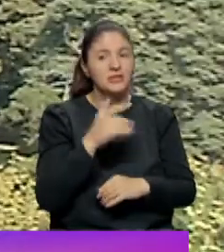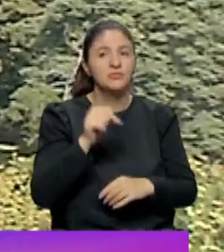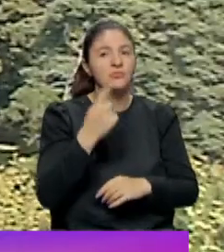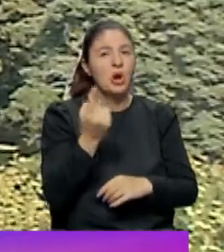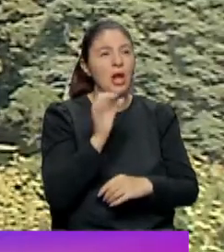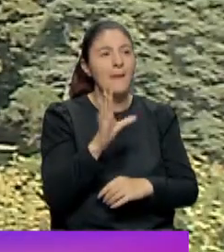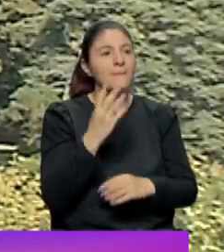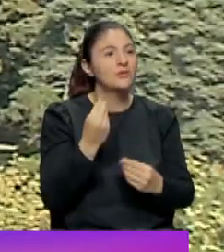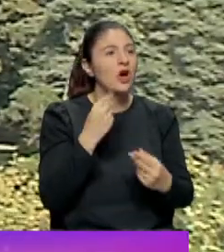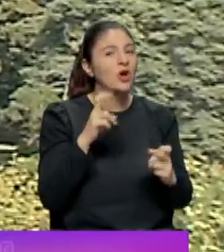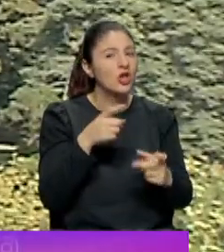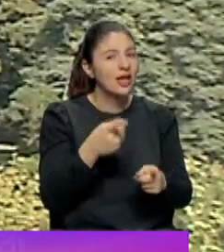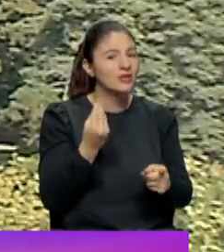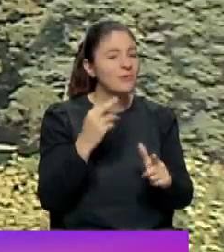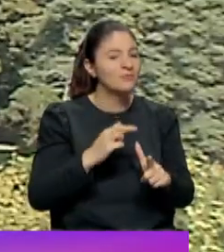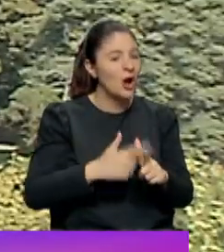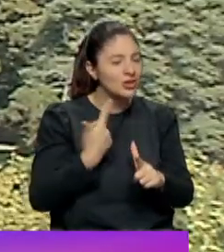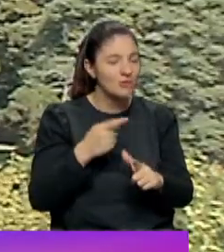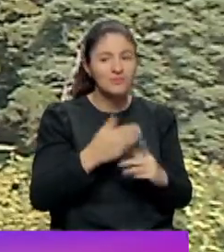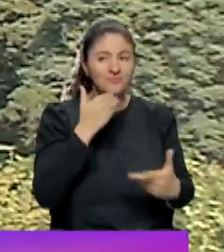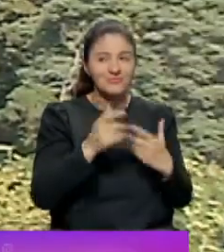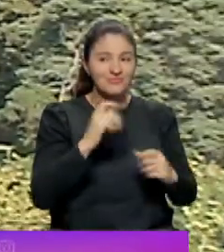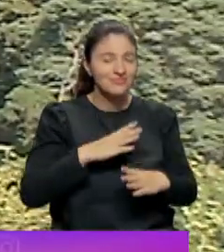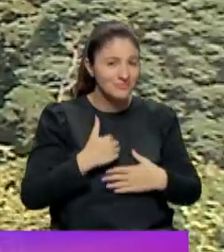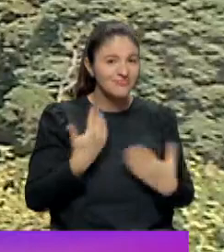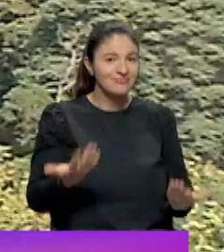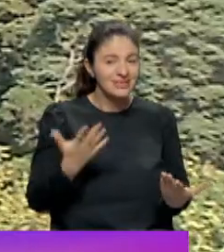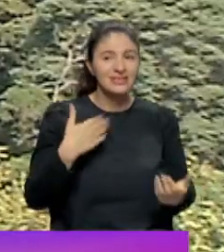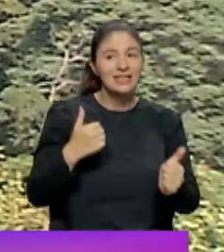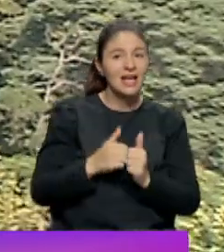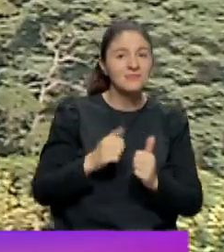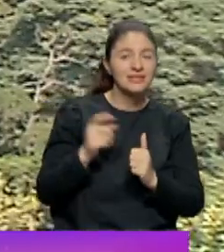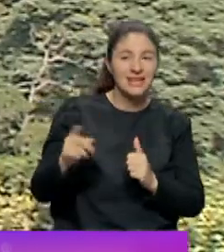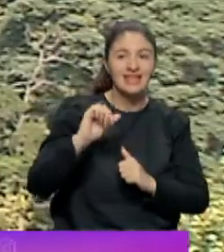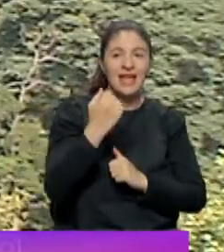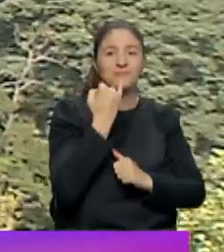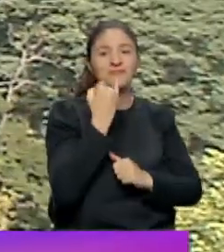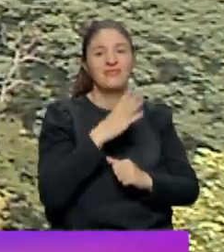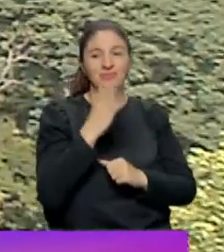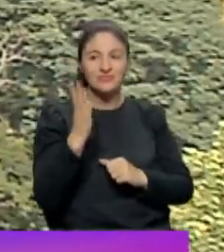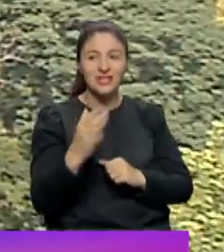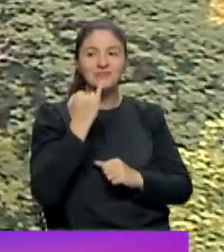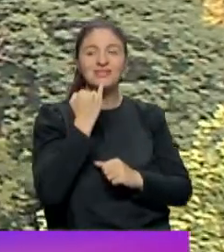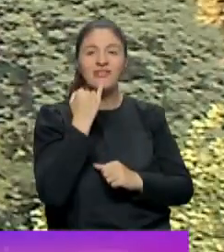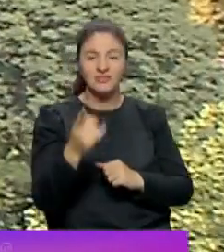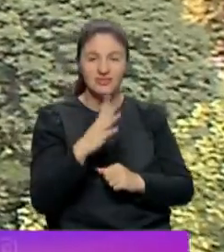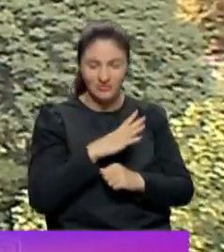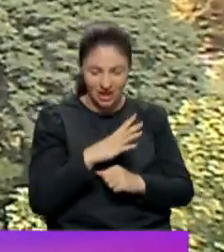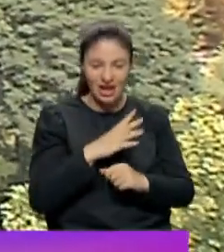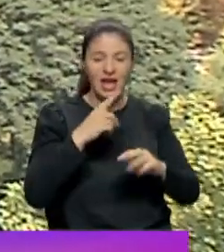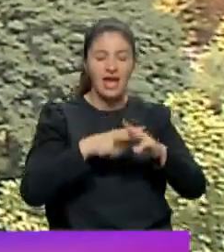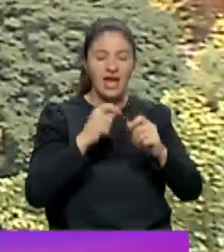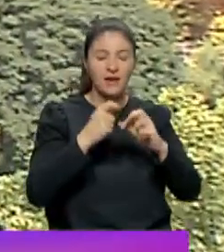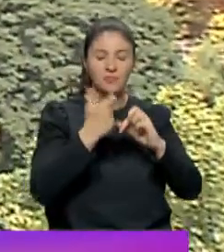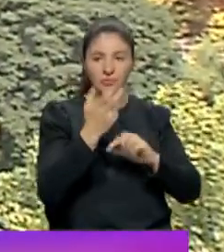Şimdi böyle güzel konular güzel projeler bunlardan da söz etmek istiyoruz yanımızda değerli bir konuğumuz var misafirimiz var